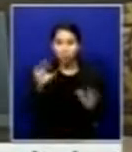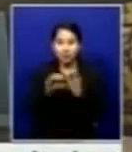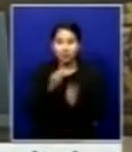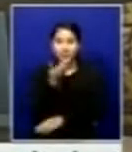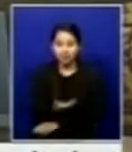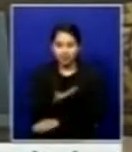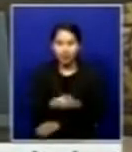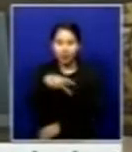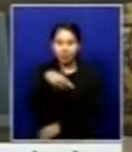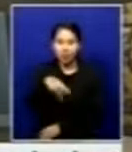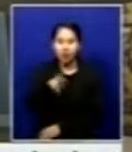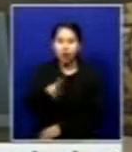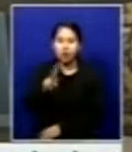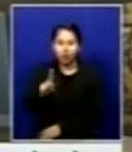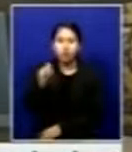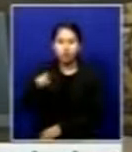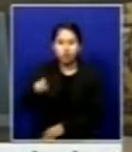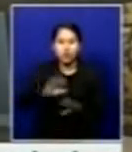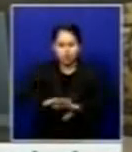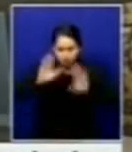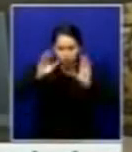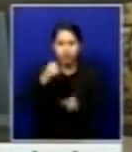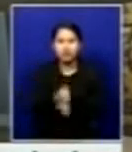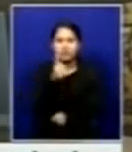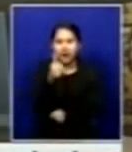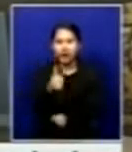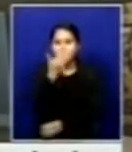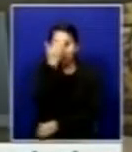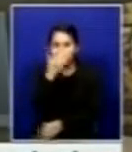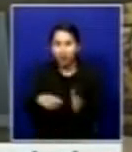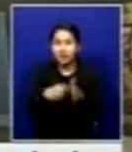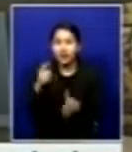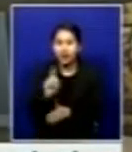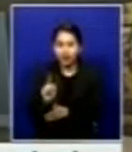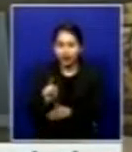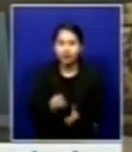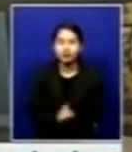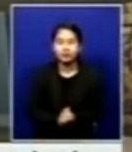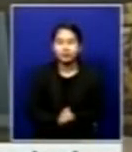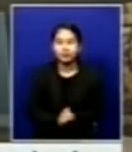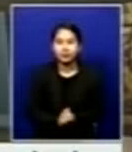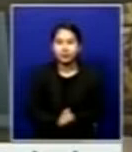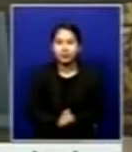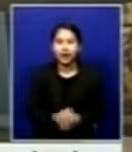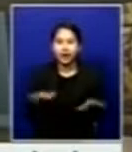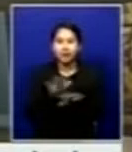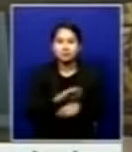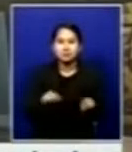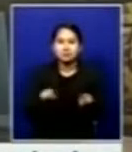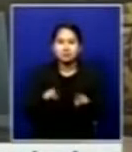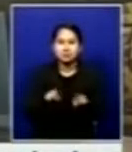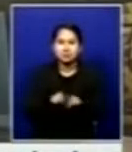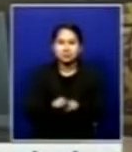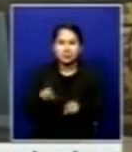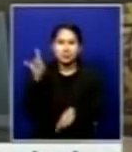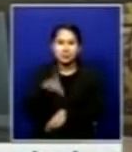ฉุกเฉินนี่มันสมควรยกเลิกได้แล้วเพราะอะไรครับมันเป็นมาตรการยาแรง